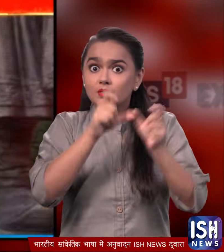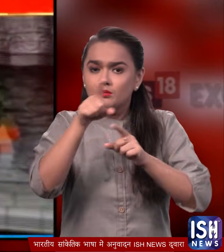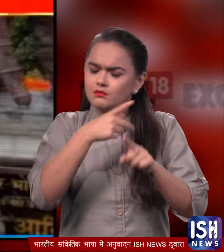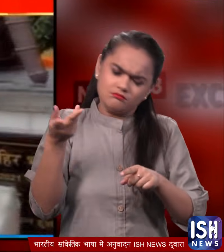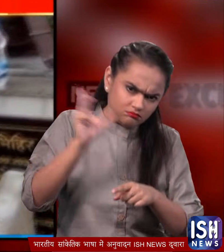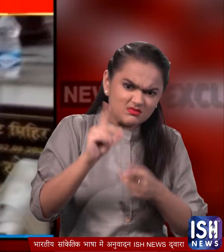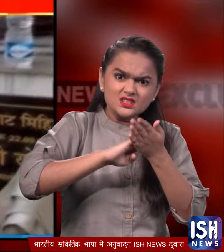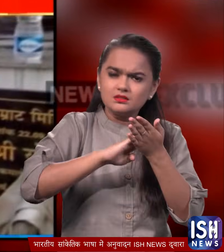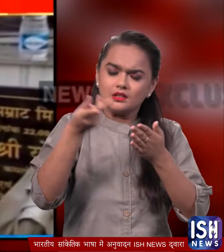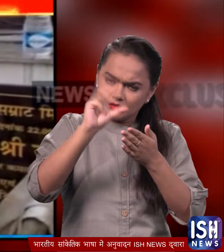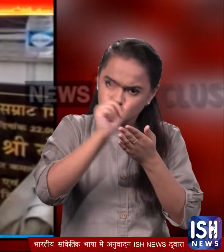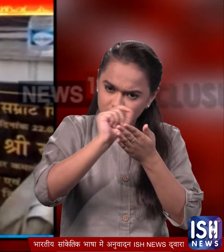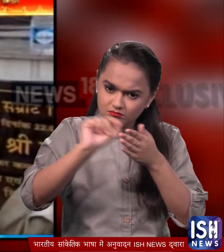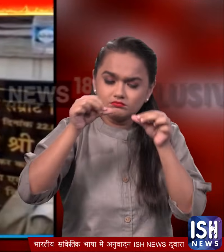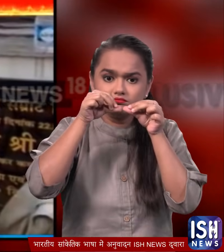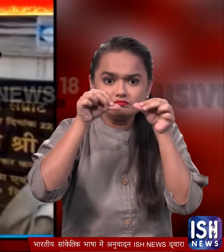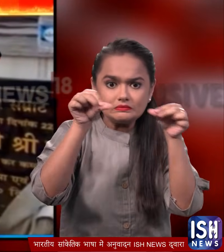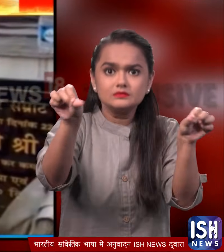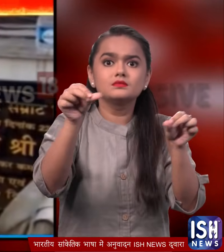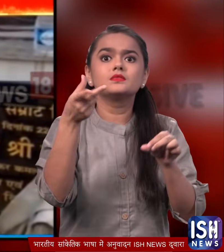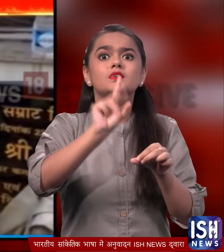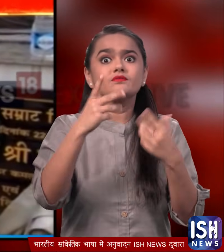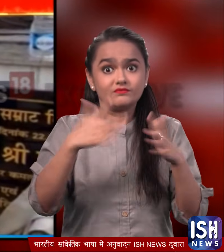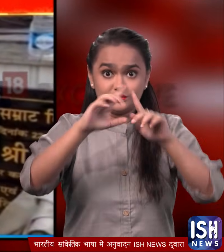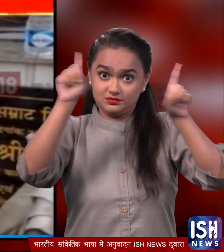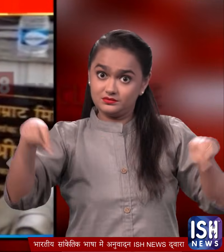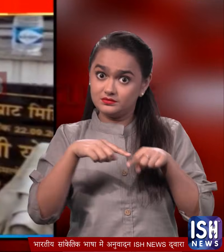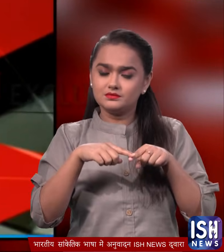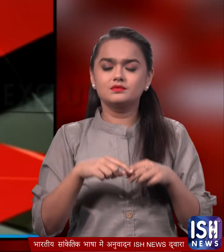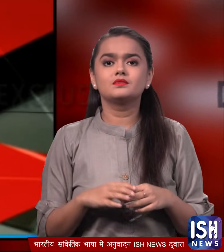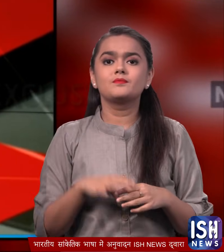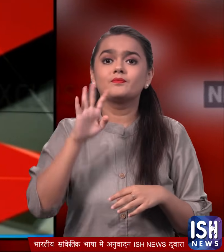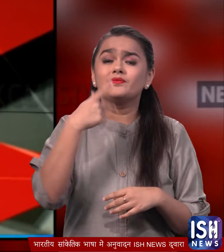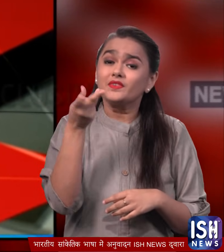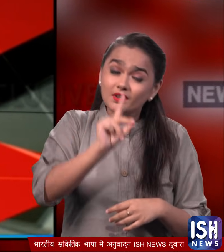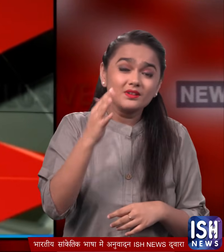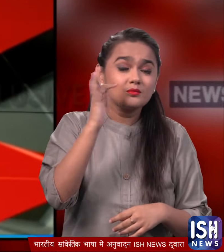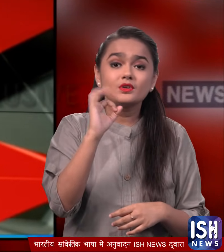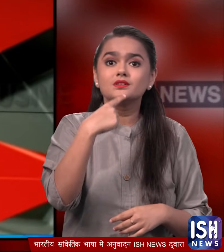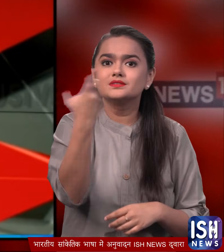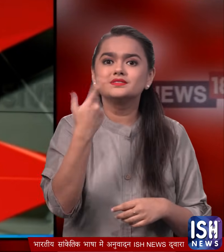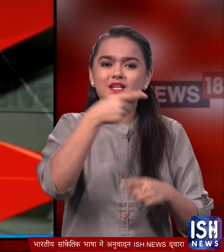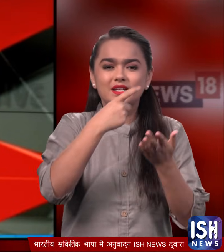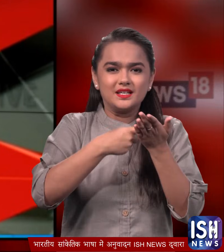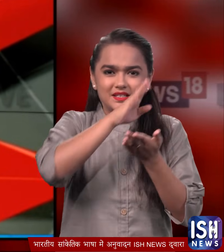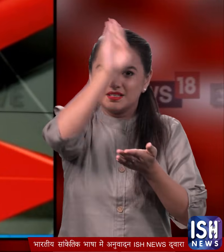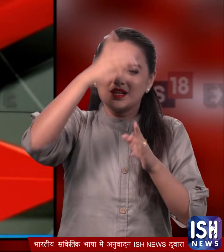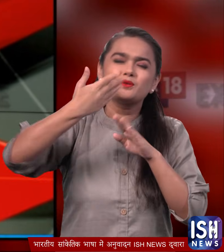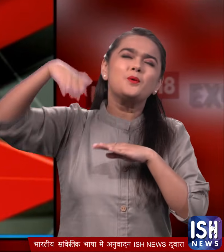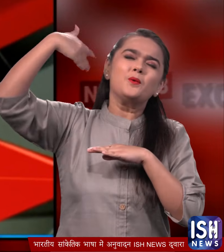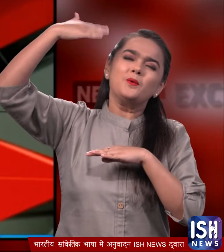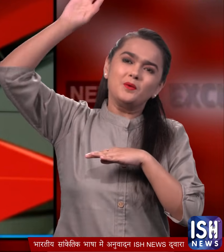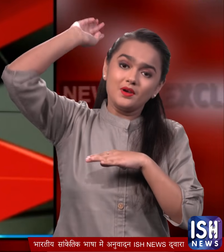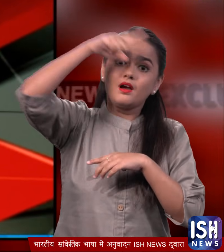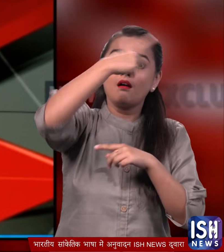कार्यकर्ताओं ने बिना देर किए गुर्जर शब्द का एक स्टिकर बोर्ड पर फिर से लगा दिया। सौभाग्य की एक बात है कि राजा मिहिर भोज ने गुर्जर प्रतिहार राजवंश